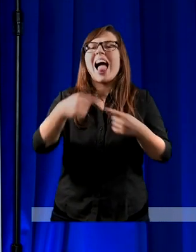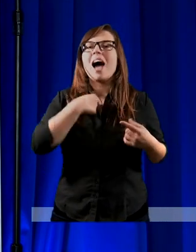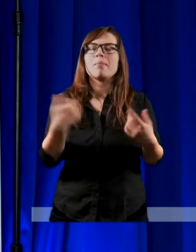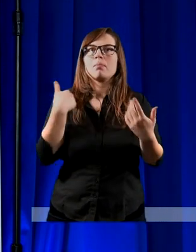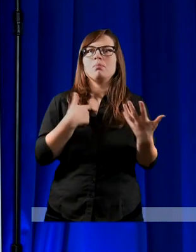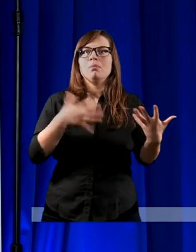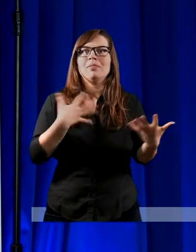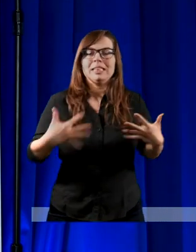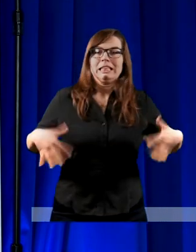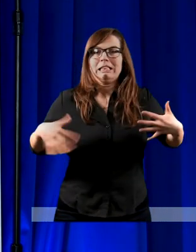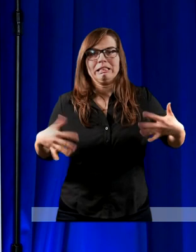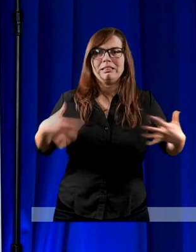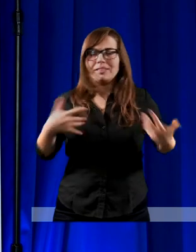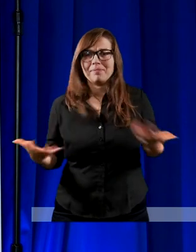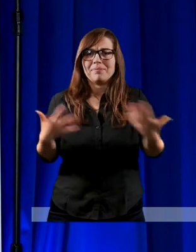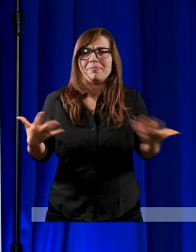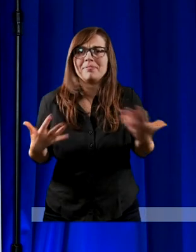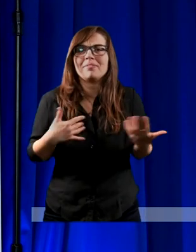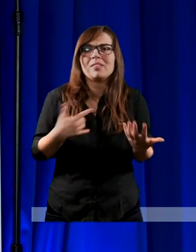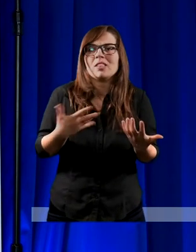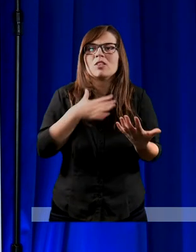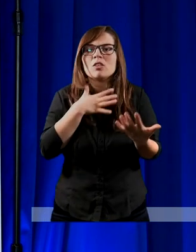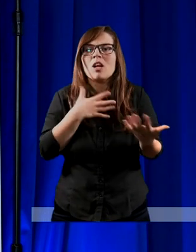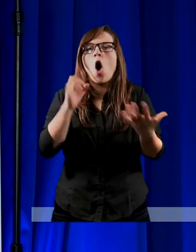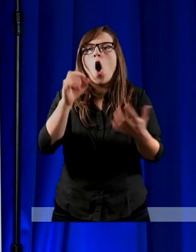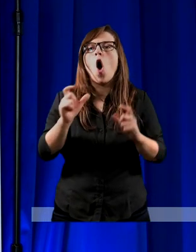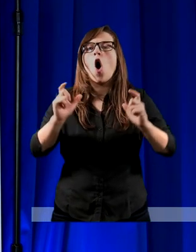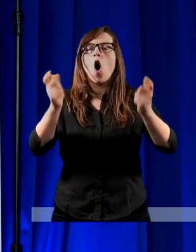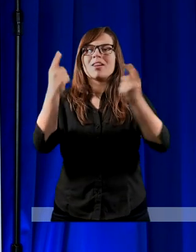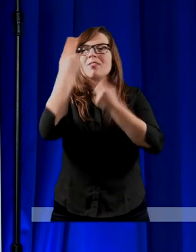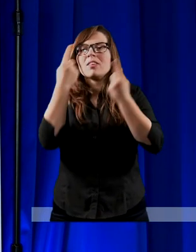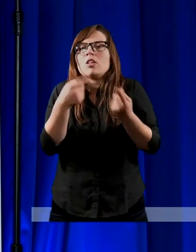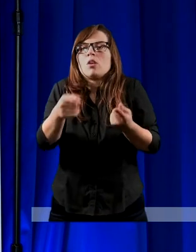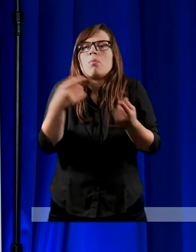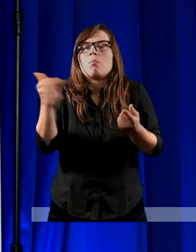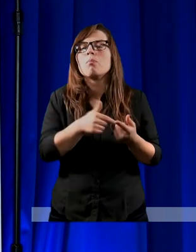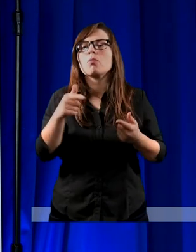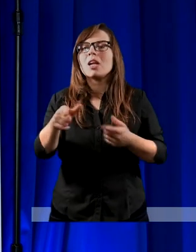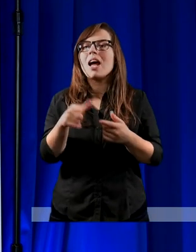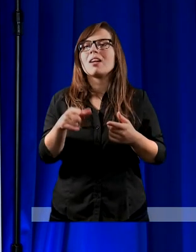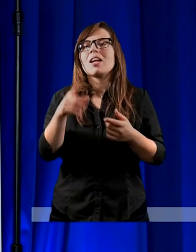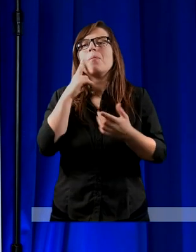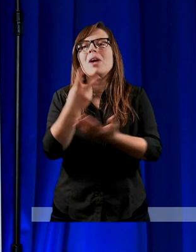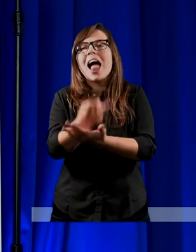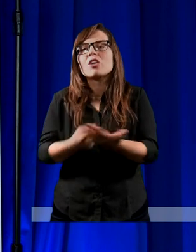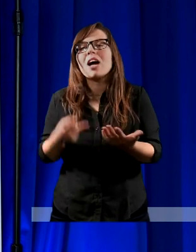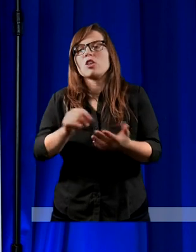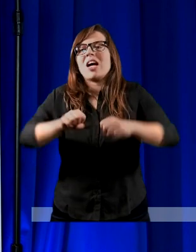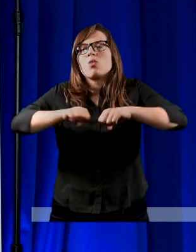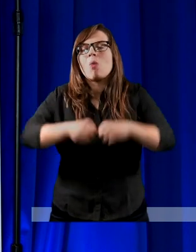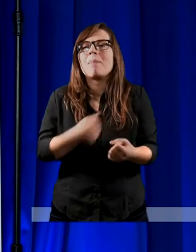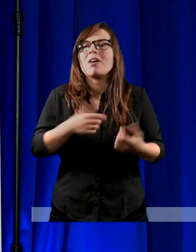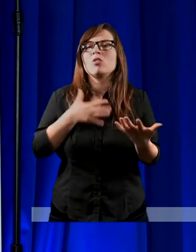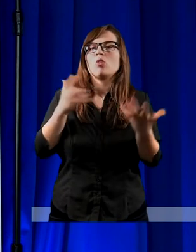Dla mnie to był niesamowity stres, z tego względu, że od razu sobie pomyślałem o konsekwencjach, jakie byłyby, gdyby ta leżanka się akurat